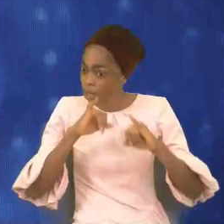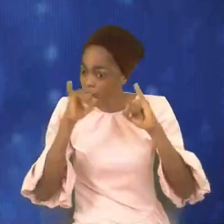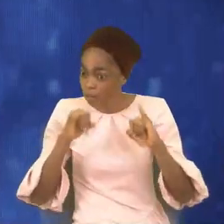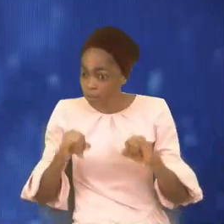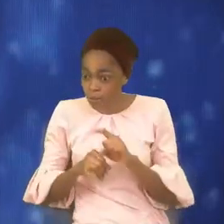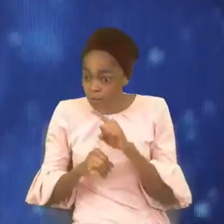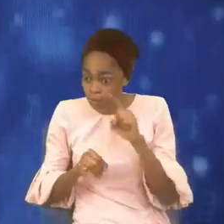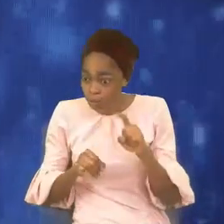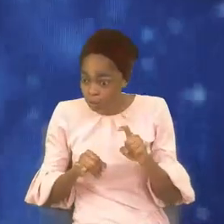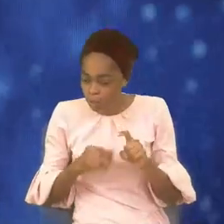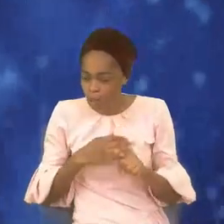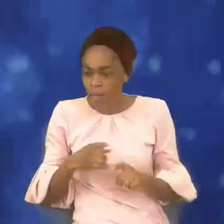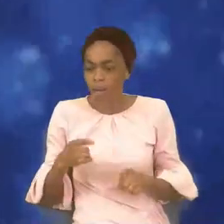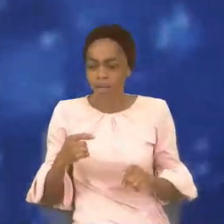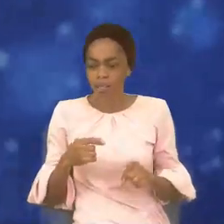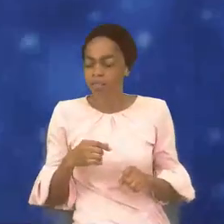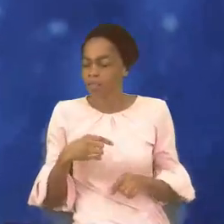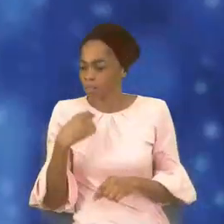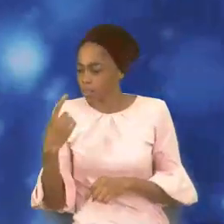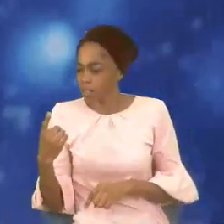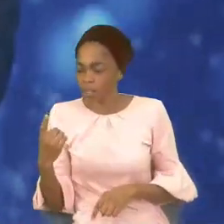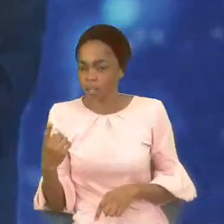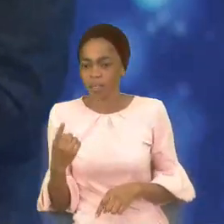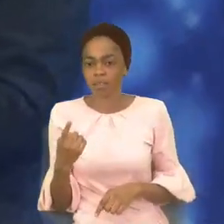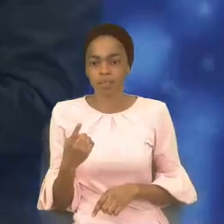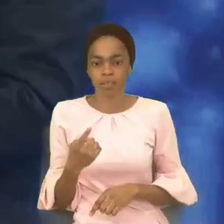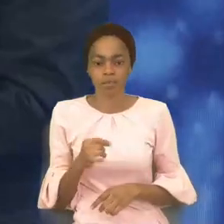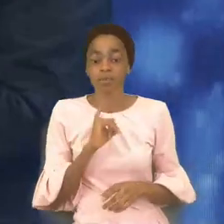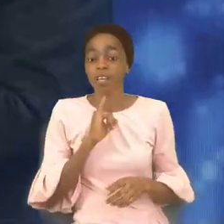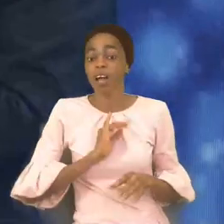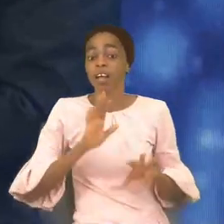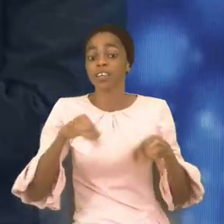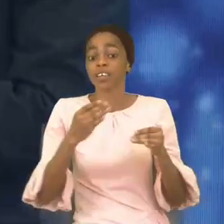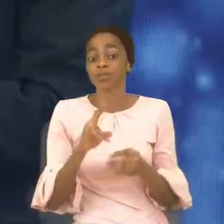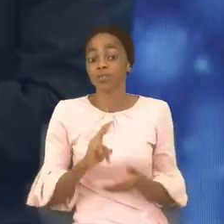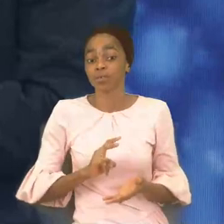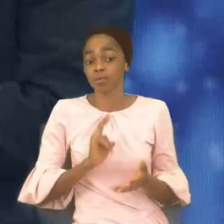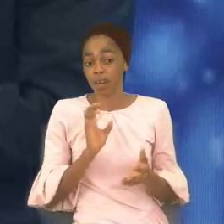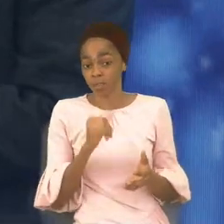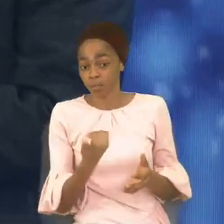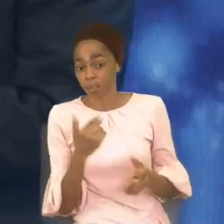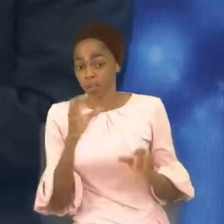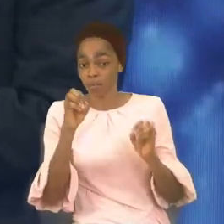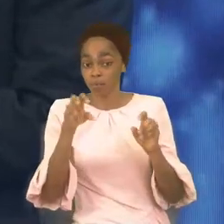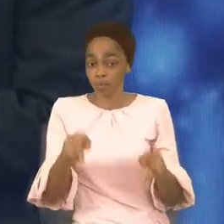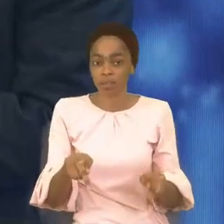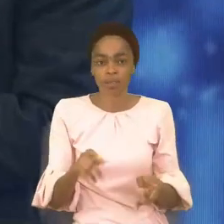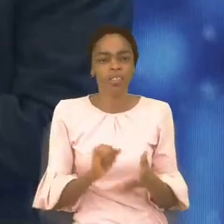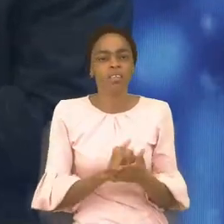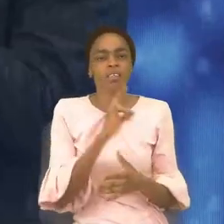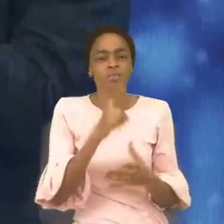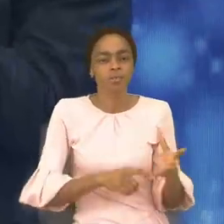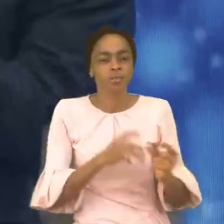idole? Alors il dit, je vous donne une deuxième chance. C'est ce que le monde